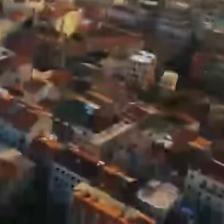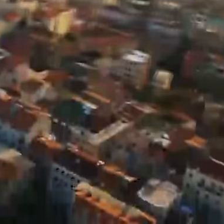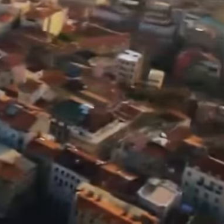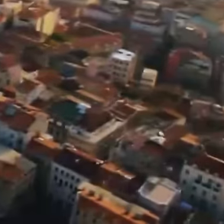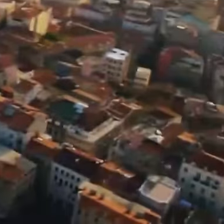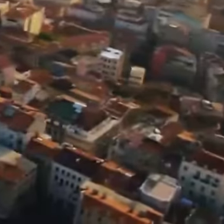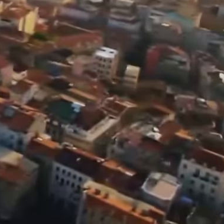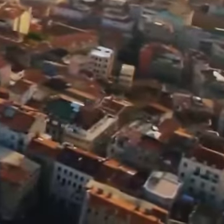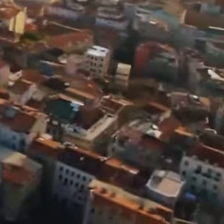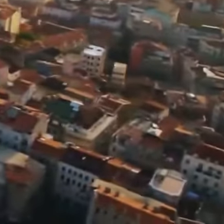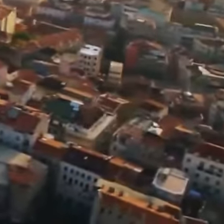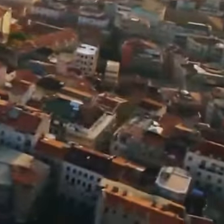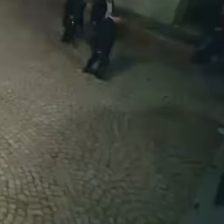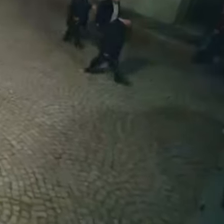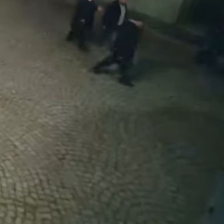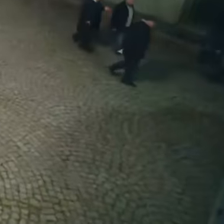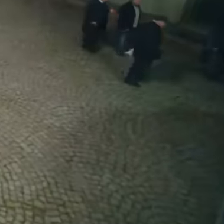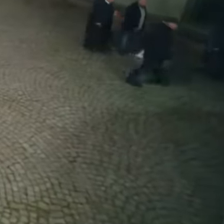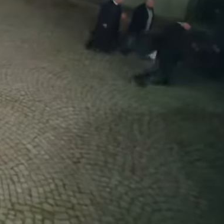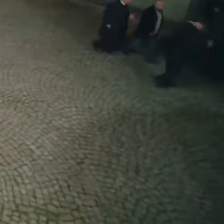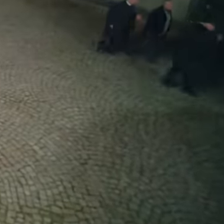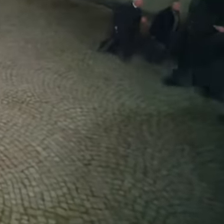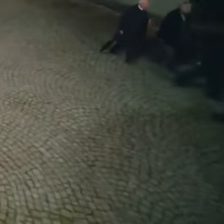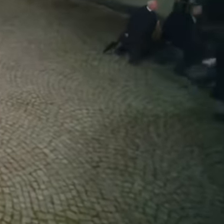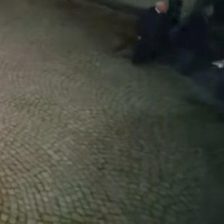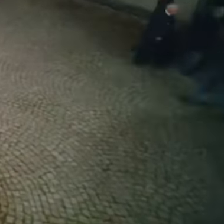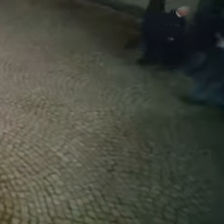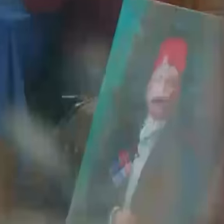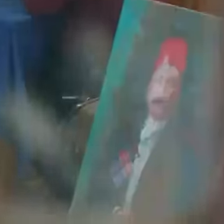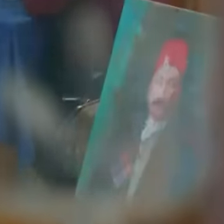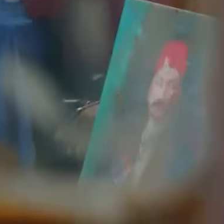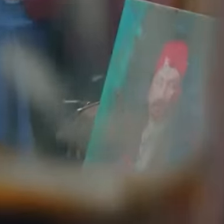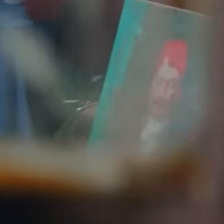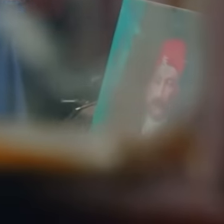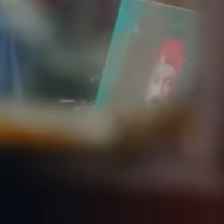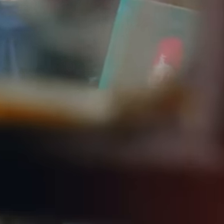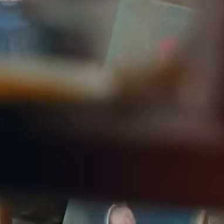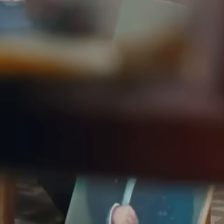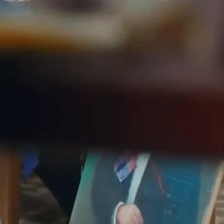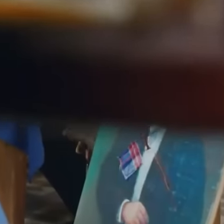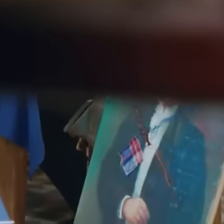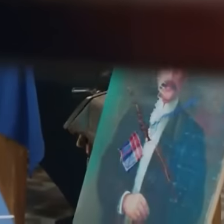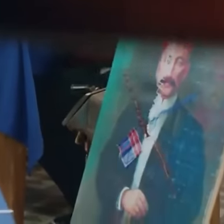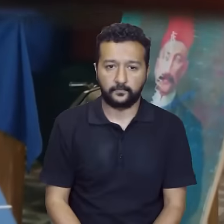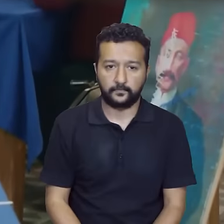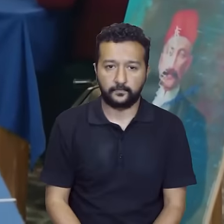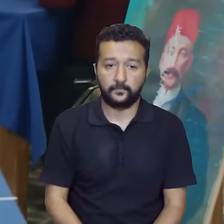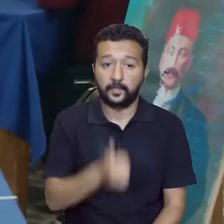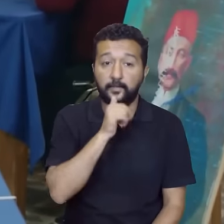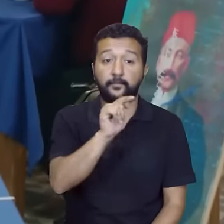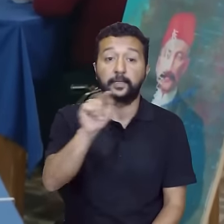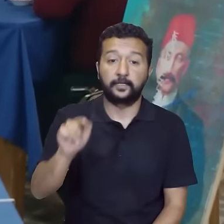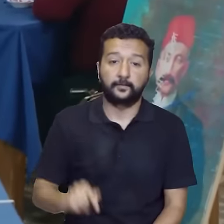Galata semtine kuş bakışı. Mahalle meydanında akşam saatleri. Kahvede Şener Zekiler'den ayrı masada oturuyor.